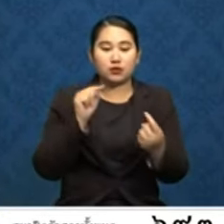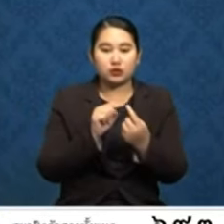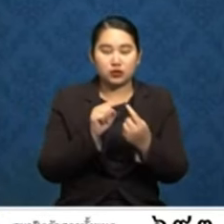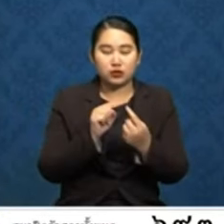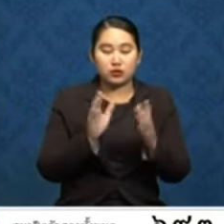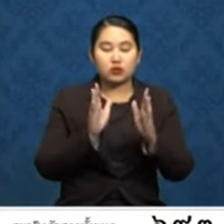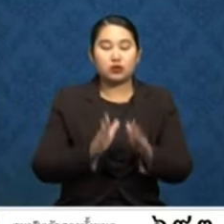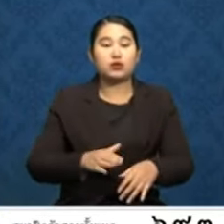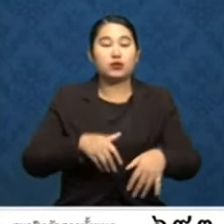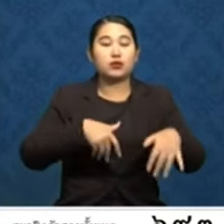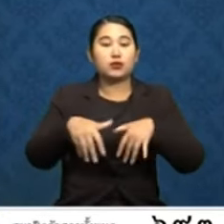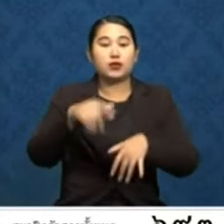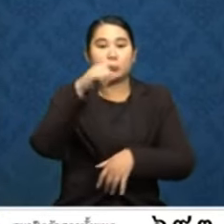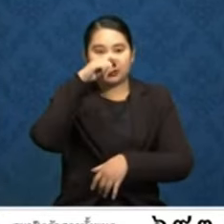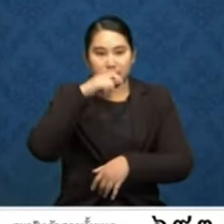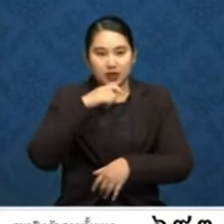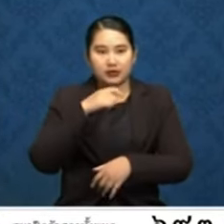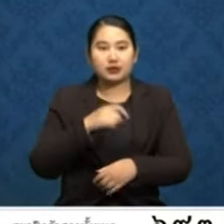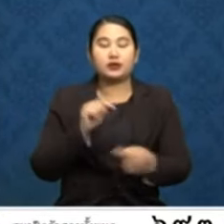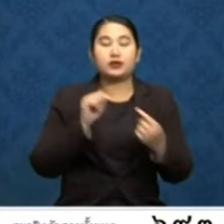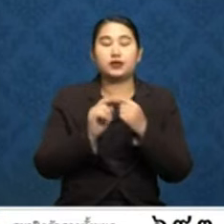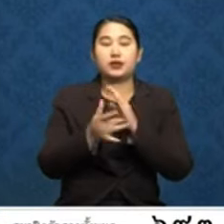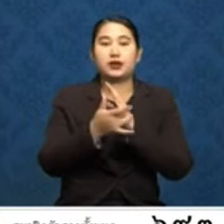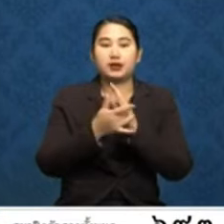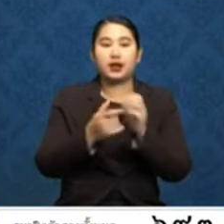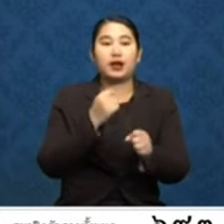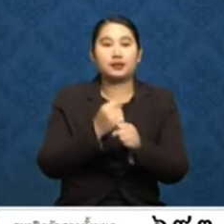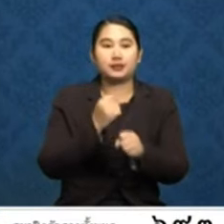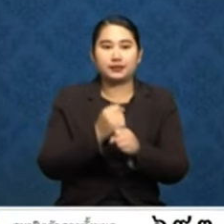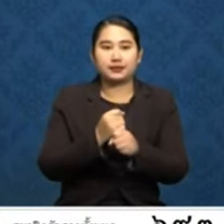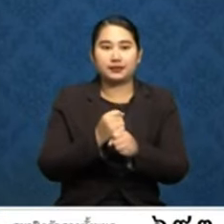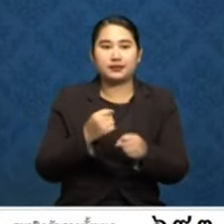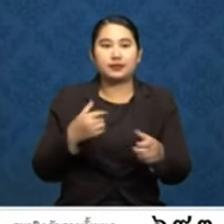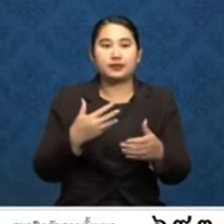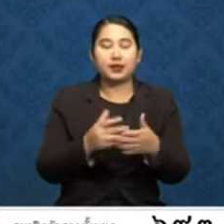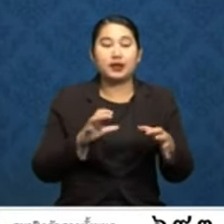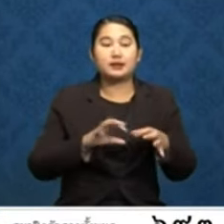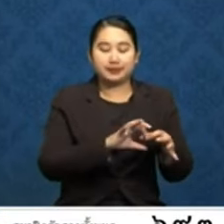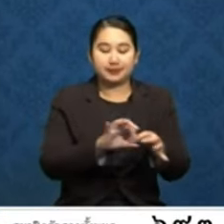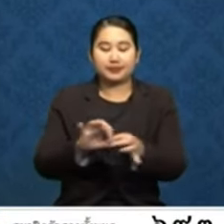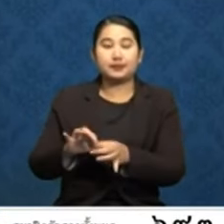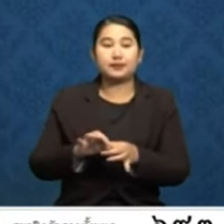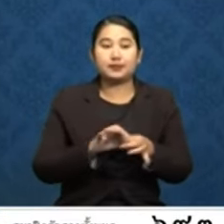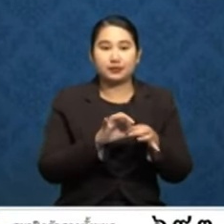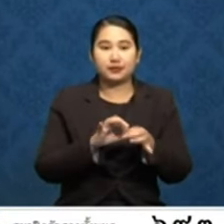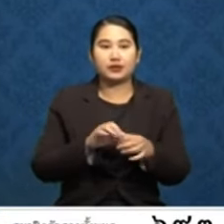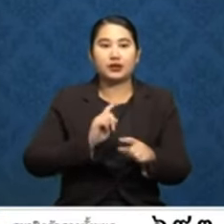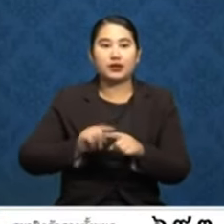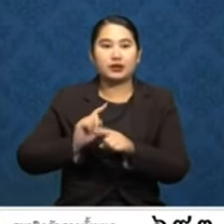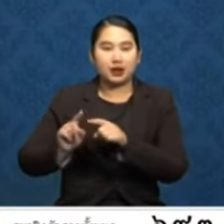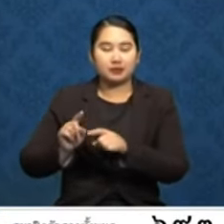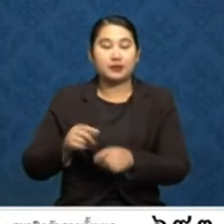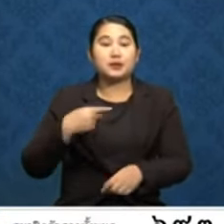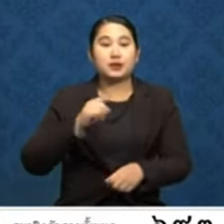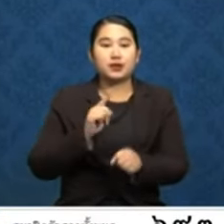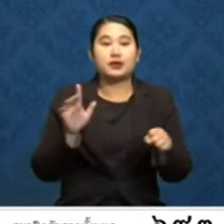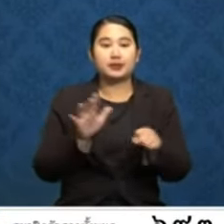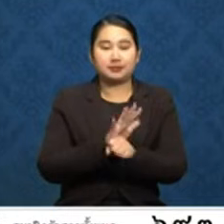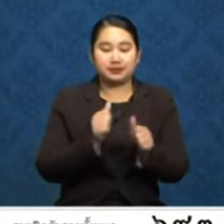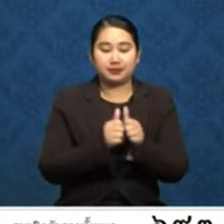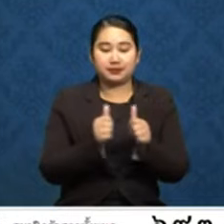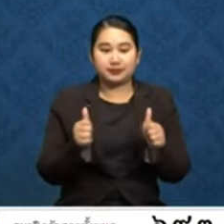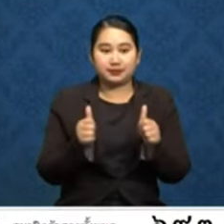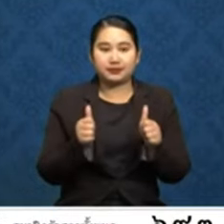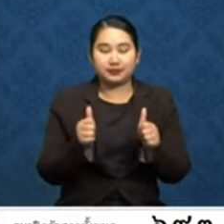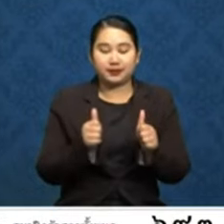อบการไทยในอุตสาหกรรมดิจิทัลตลอดห่วงโซ่อุปทานเพื่อเพิ่มขีดความสามารถ